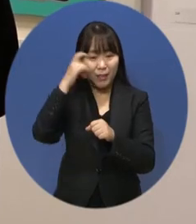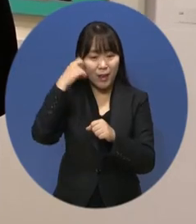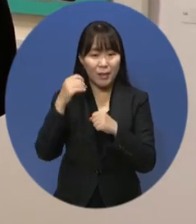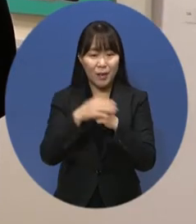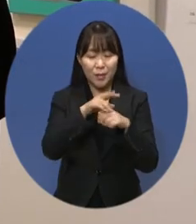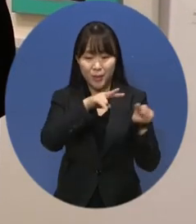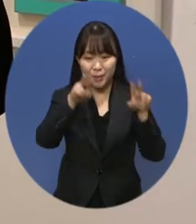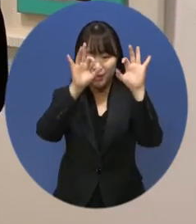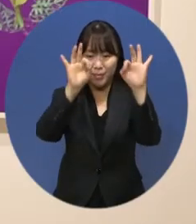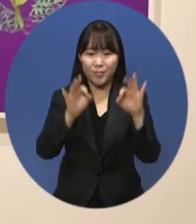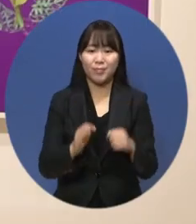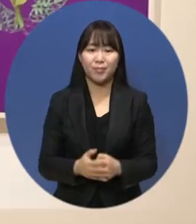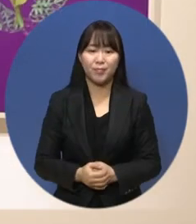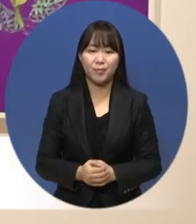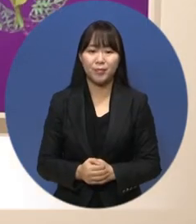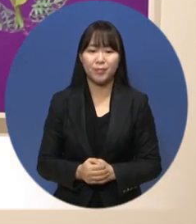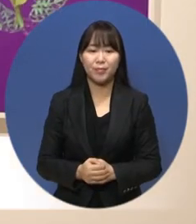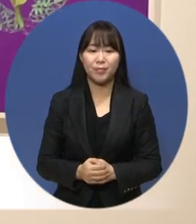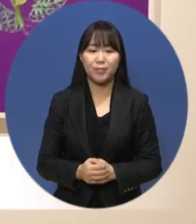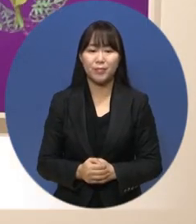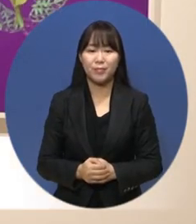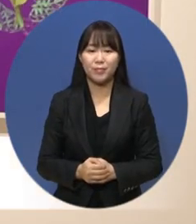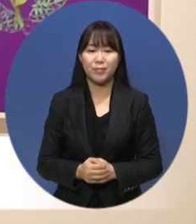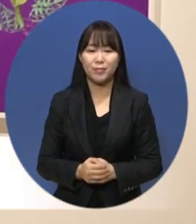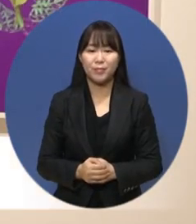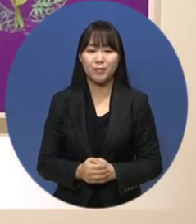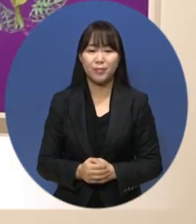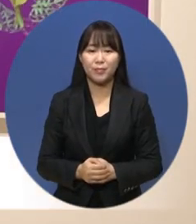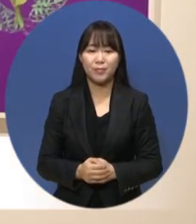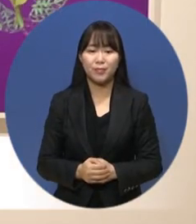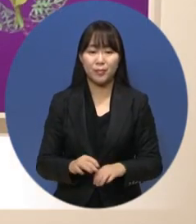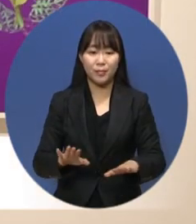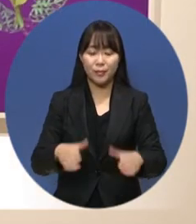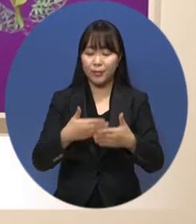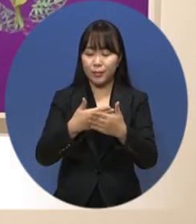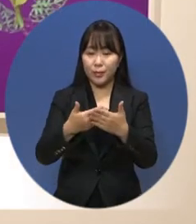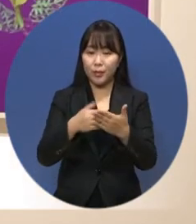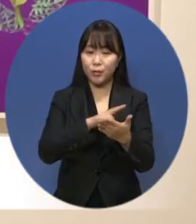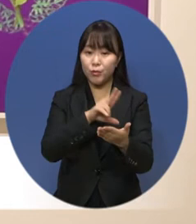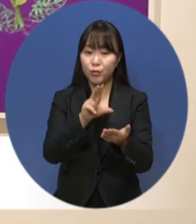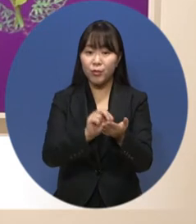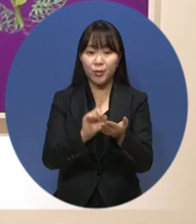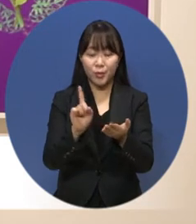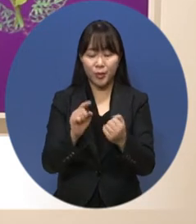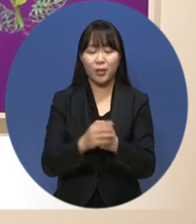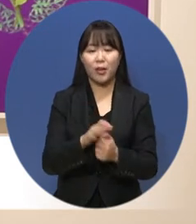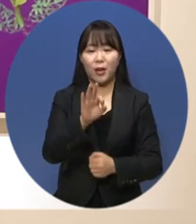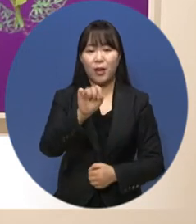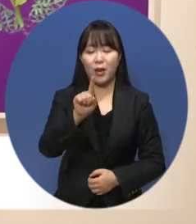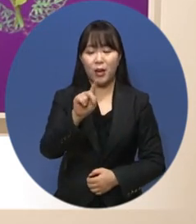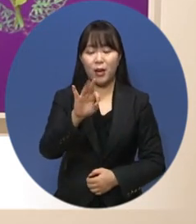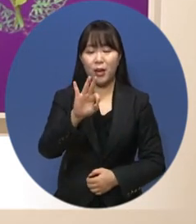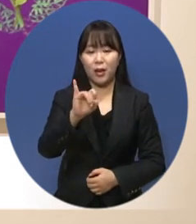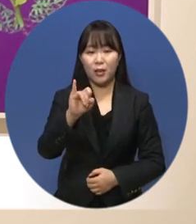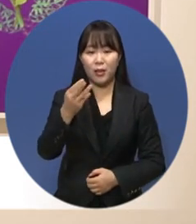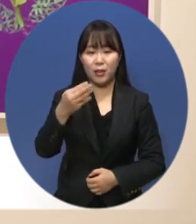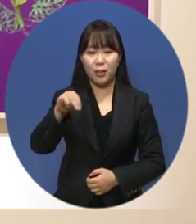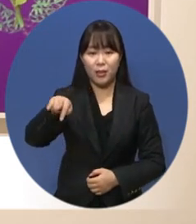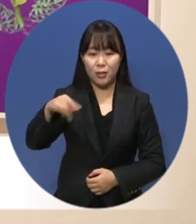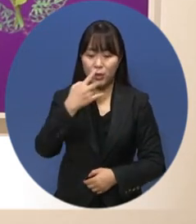합니다 너 j 전시 작품의 주제가 이번에는 아이리스 존재의